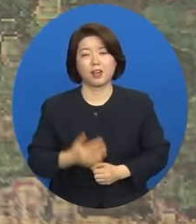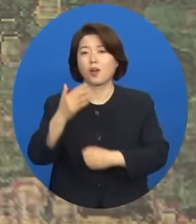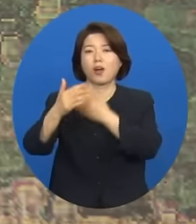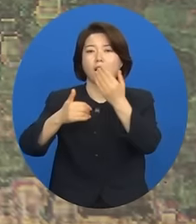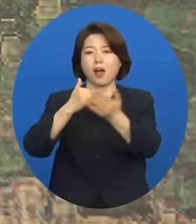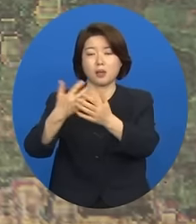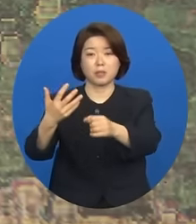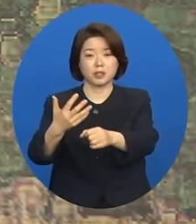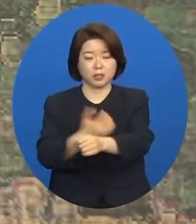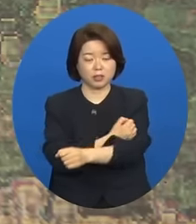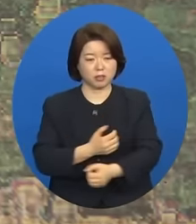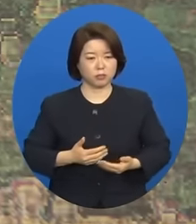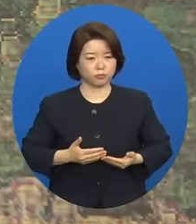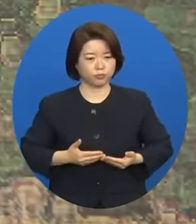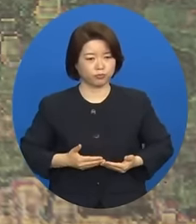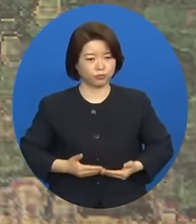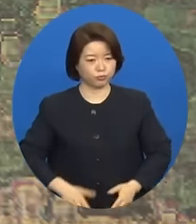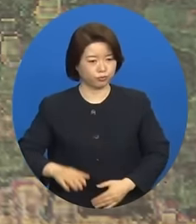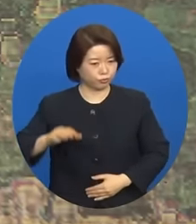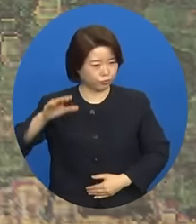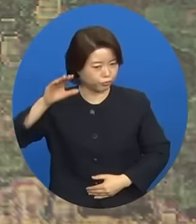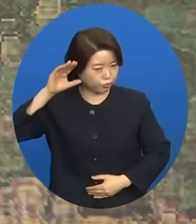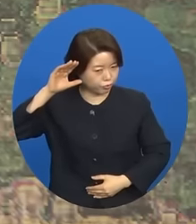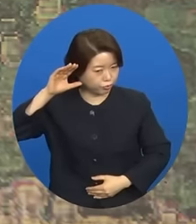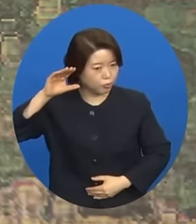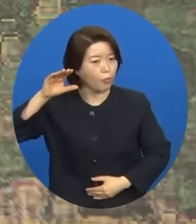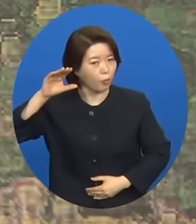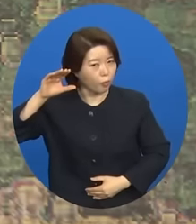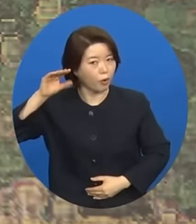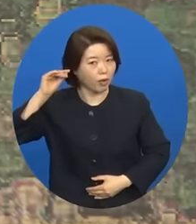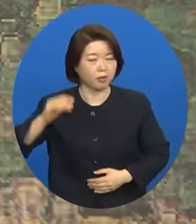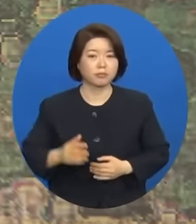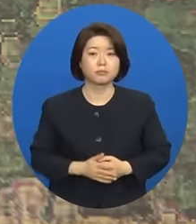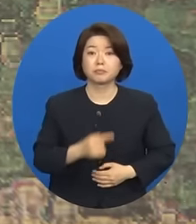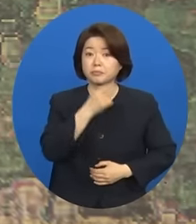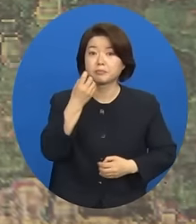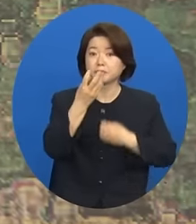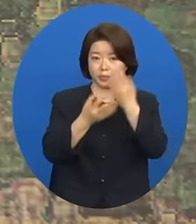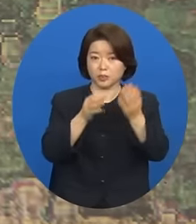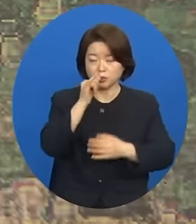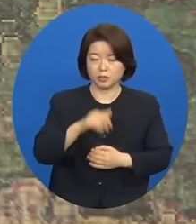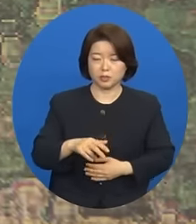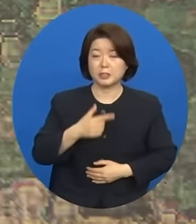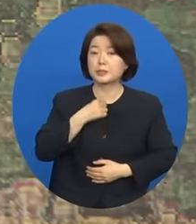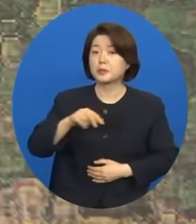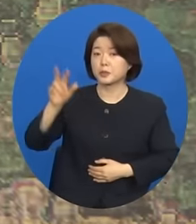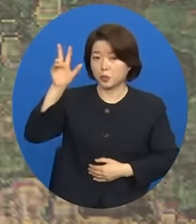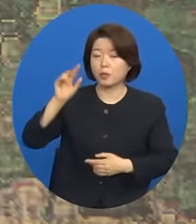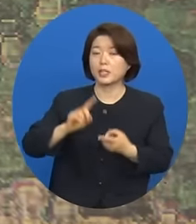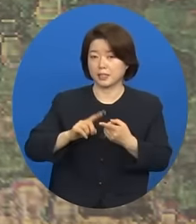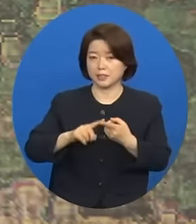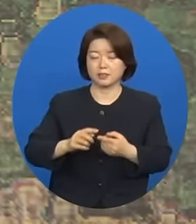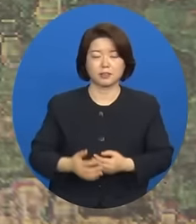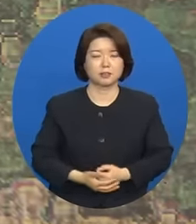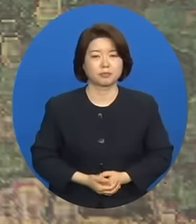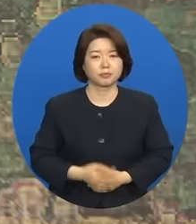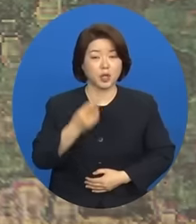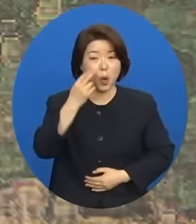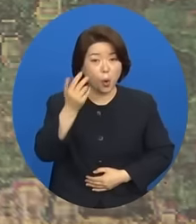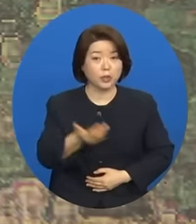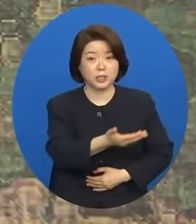하나님이 굉장히 진지하게 들으십니다. 제가 이따가 간증을 할게요. 서원에 대해서. 혹시